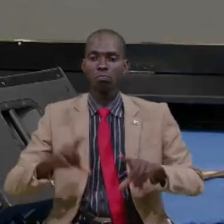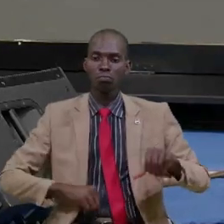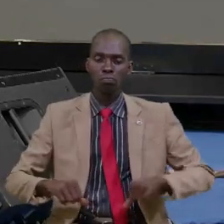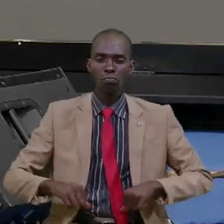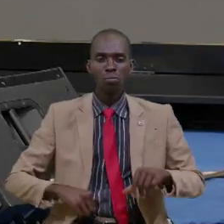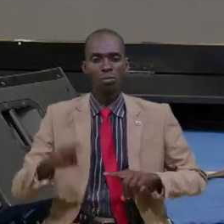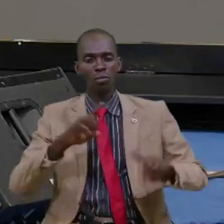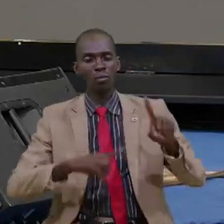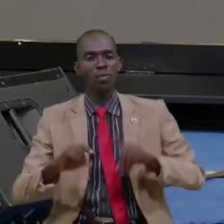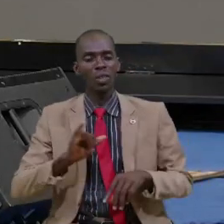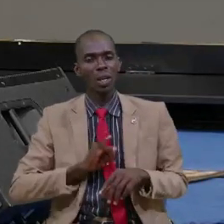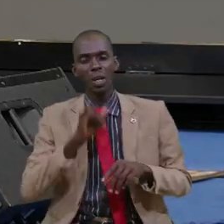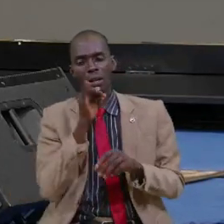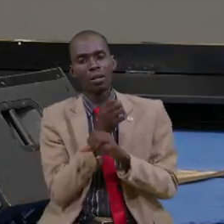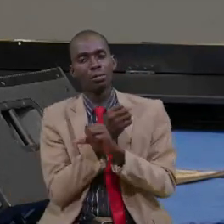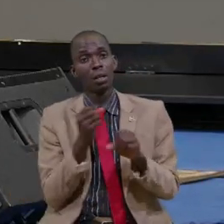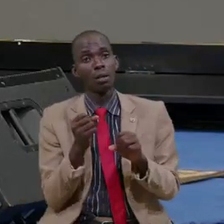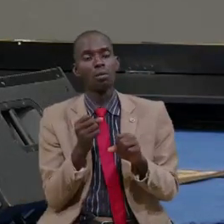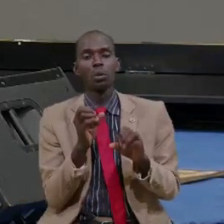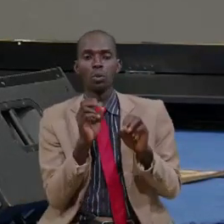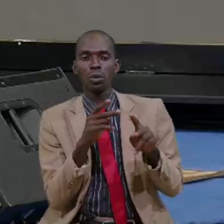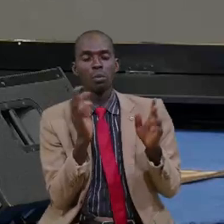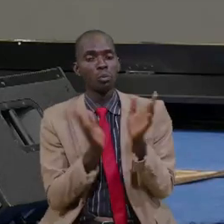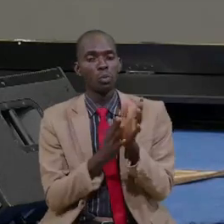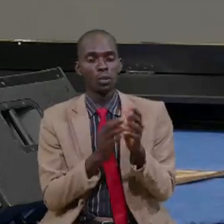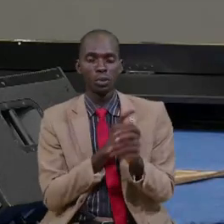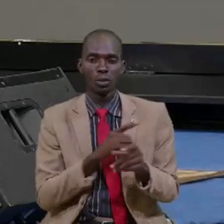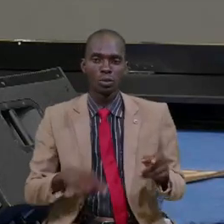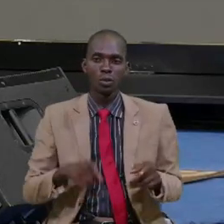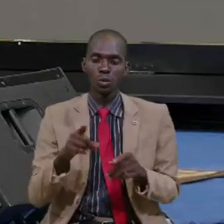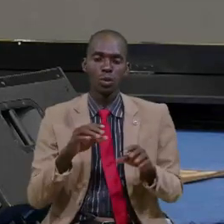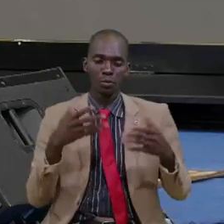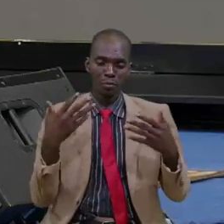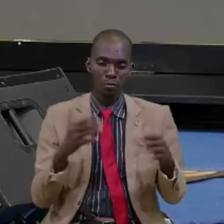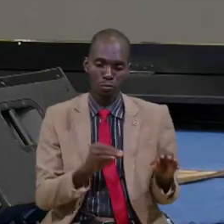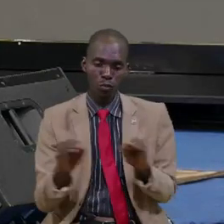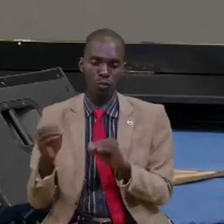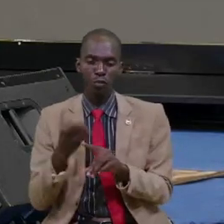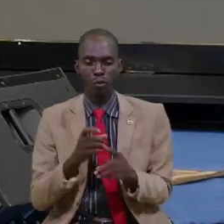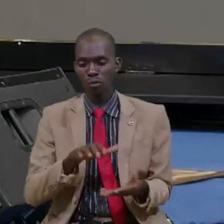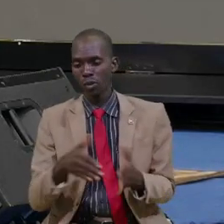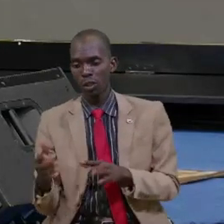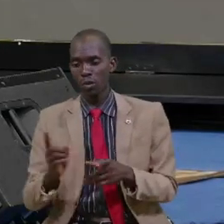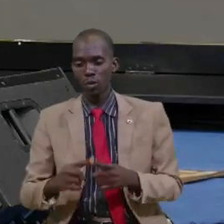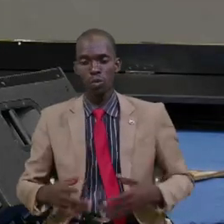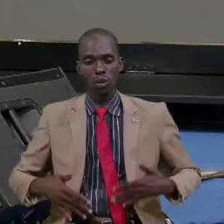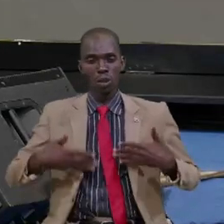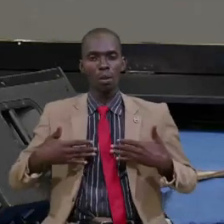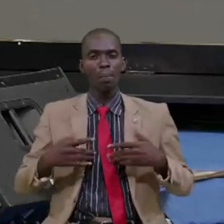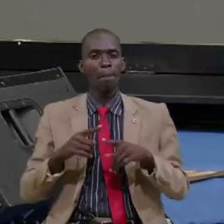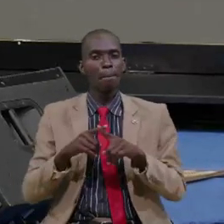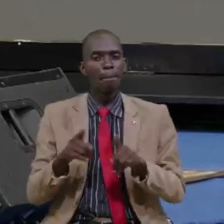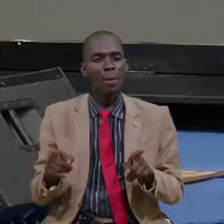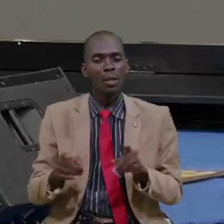Dieu, tu es passé de la mort à la vie. » Mais, si tu es toujours lié par